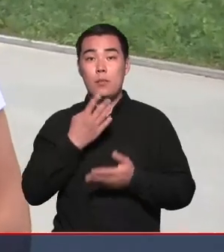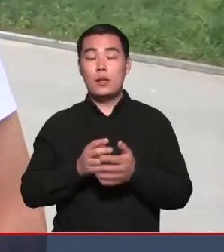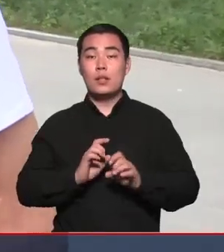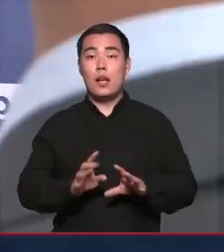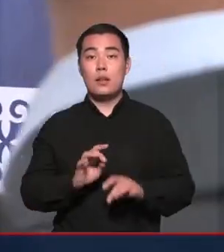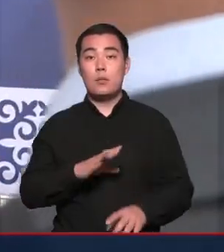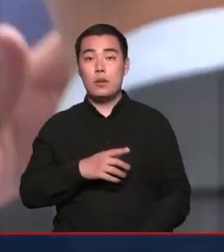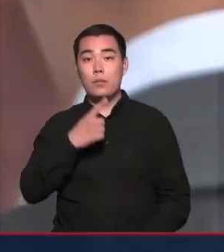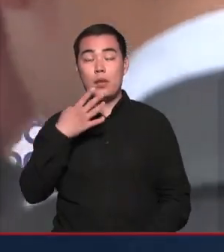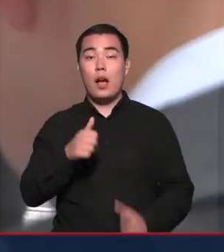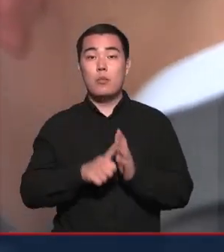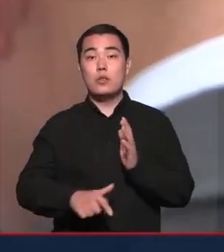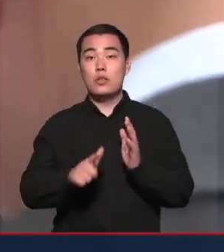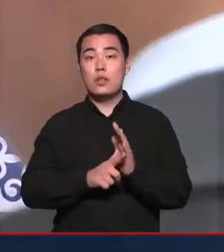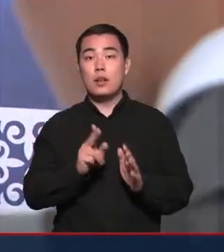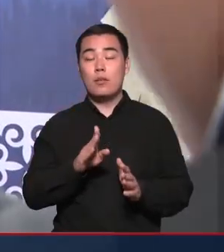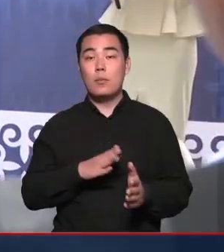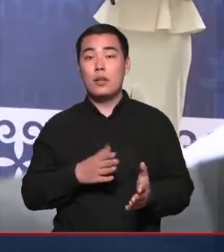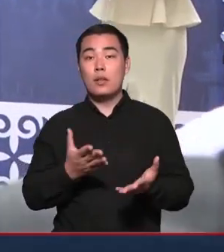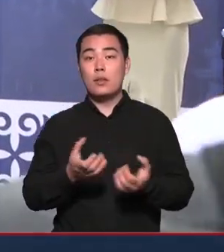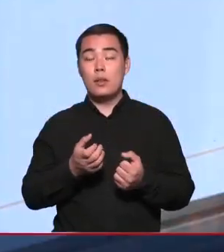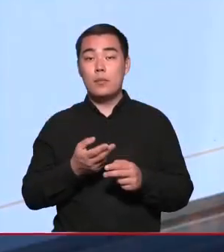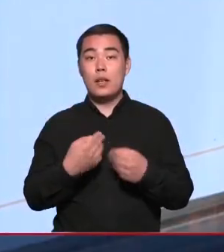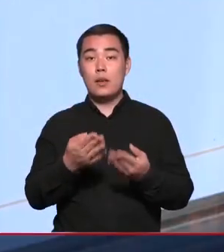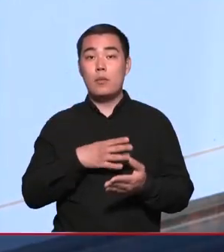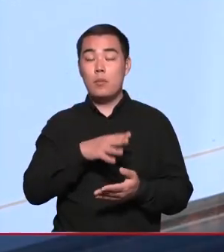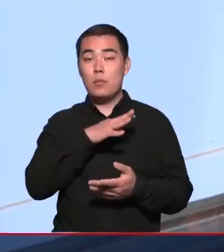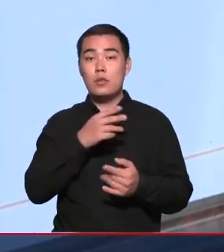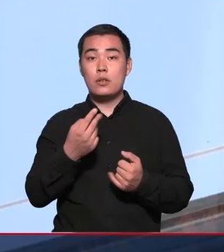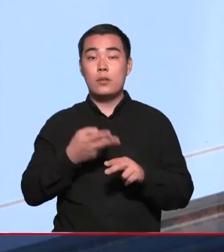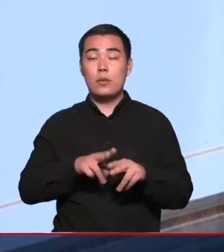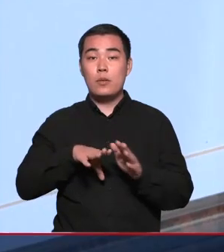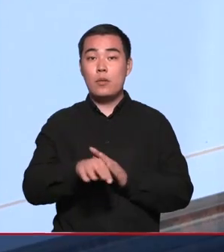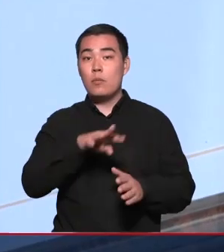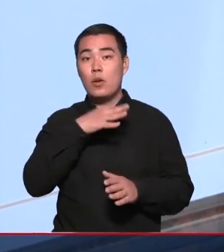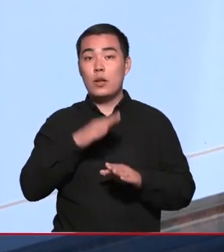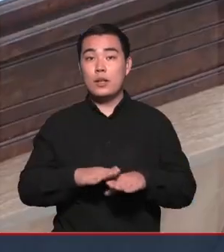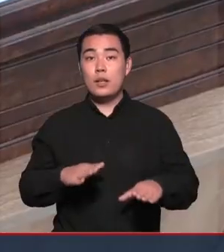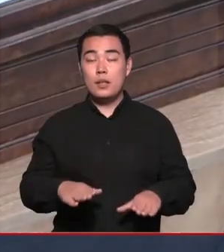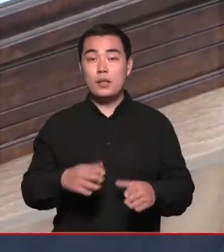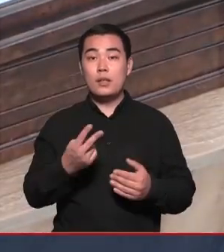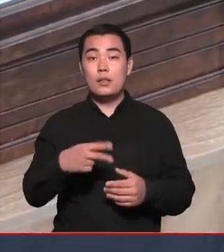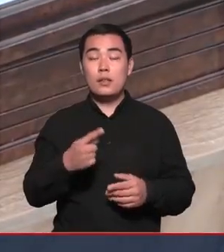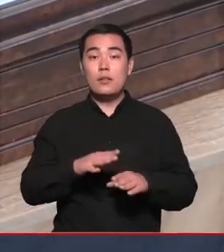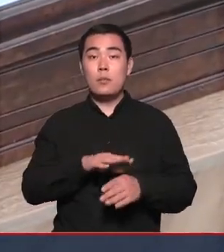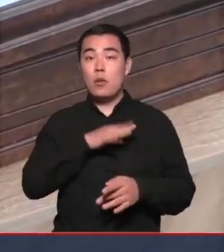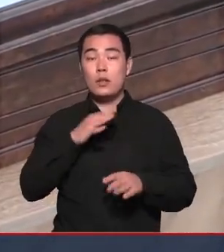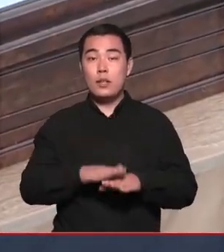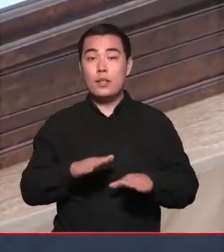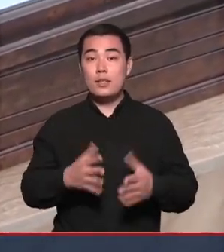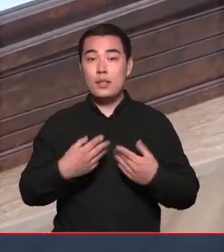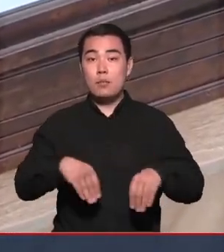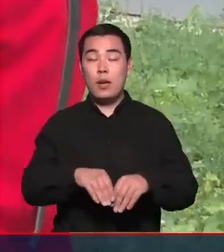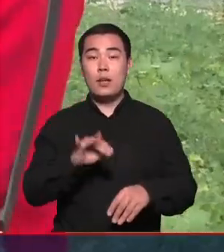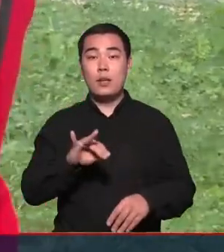ескерілген. Биыл 67 пәтер берілді. Соның 21-і көпбалалы отбасыларға, 5-еуін жалғыз басты аналарға үлестірді. Жатақханада